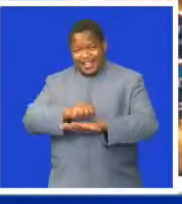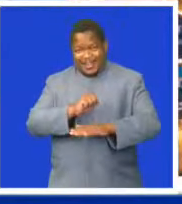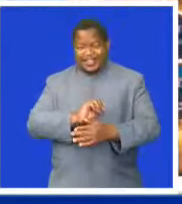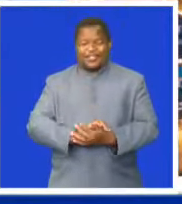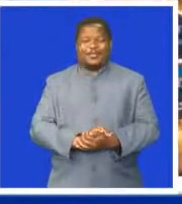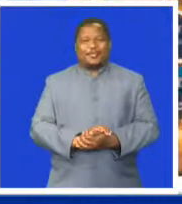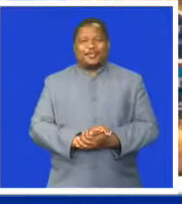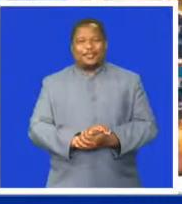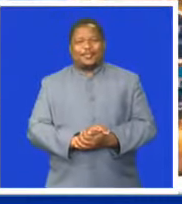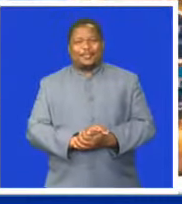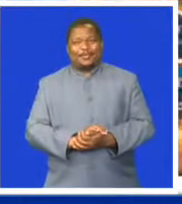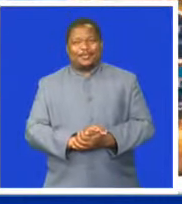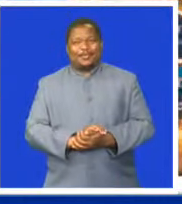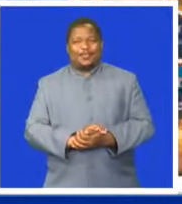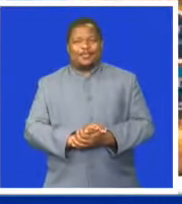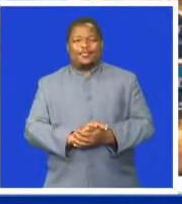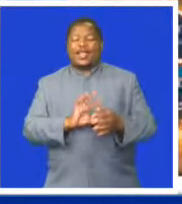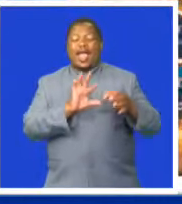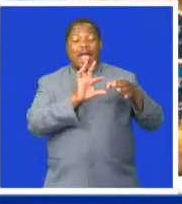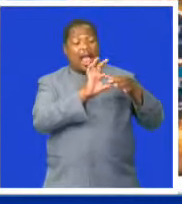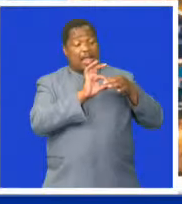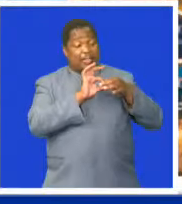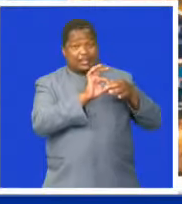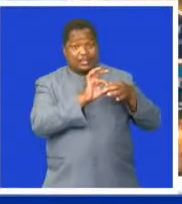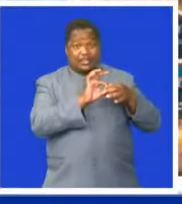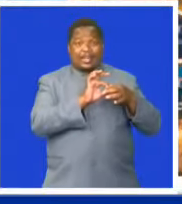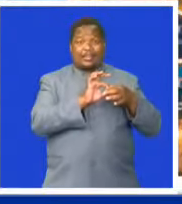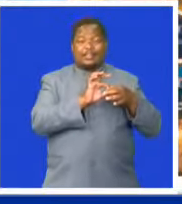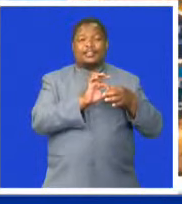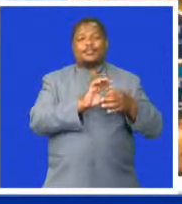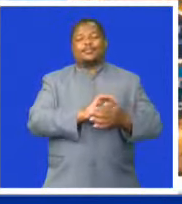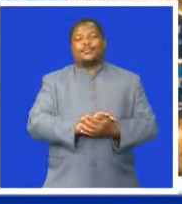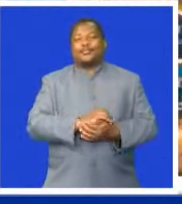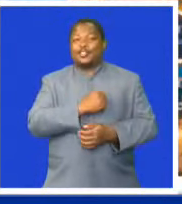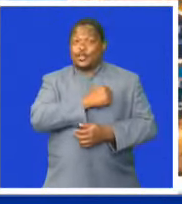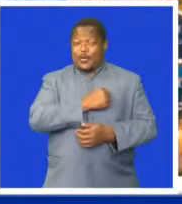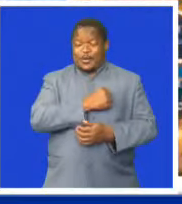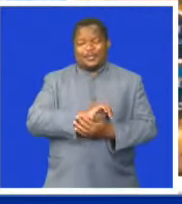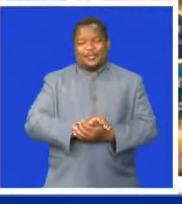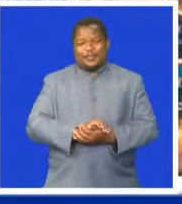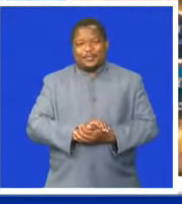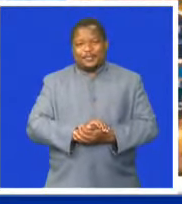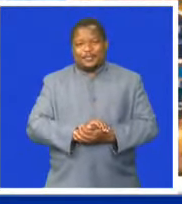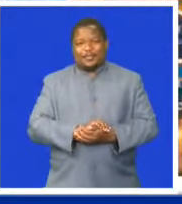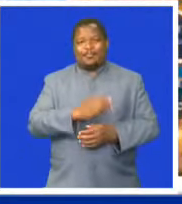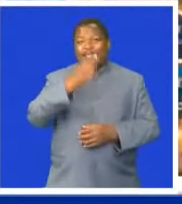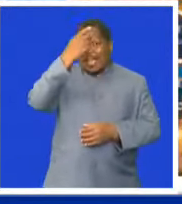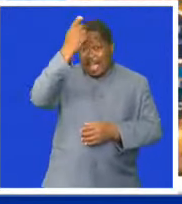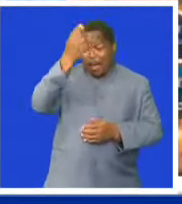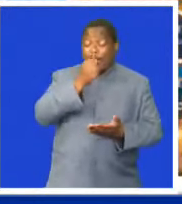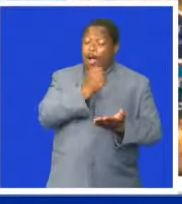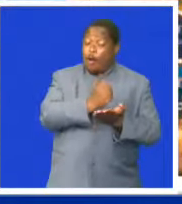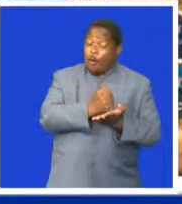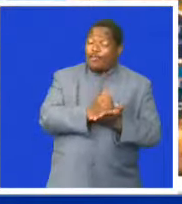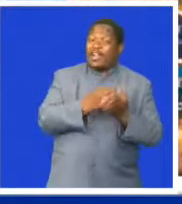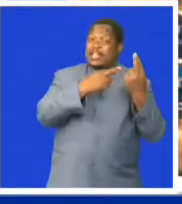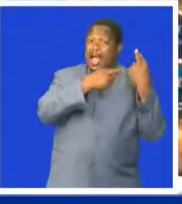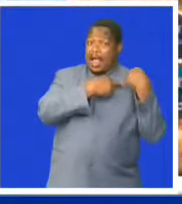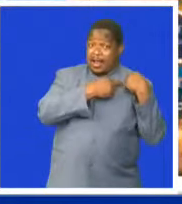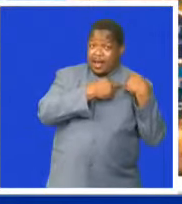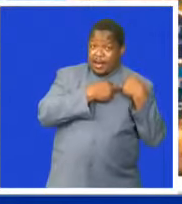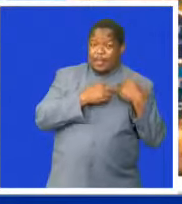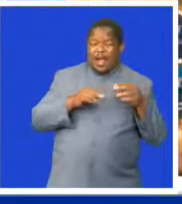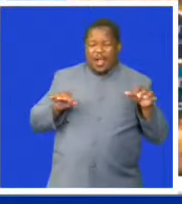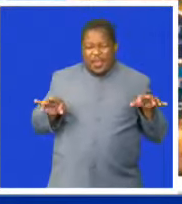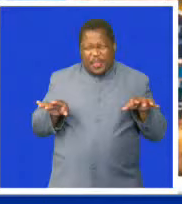Inhlangano levikela kwanza kwamala leveva kuleli National Malaria Program ibambe umhlangano nababethi khulu besifundza sakahoho kuti bafundzisa ngamala